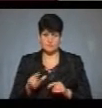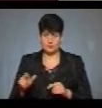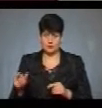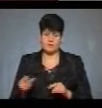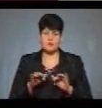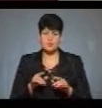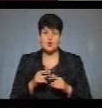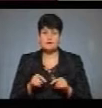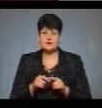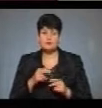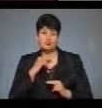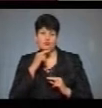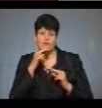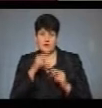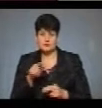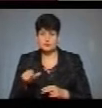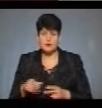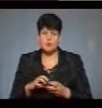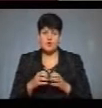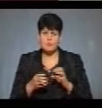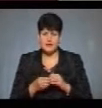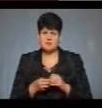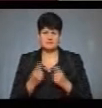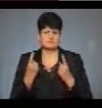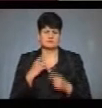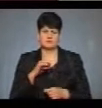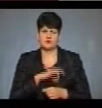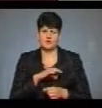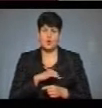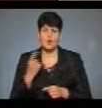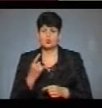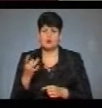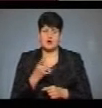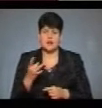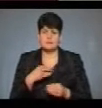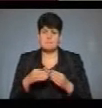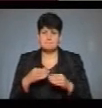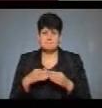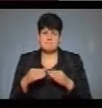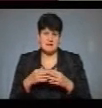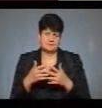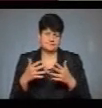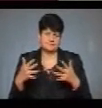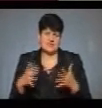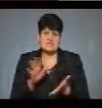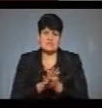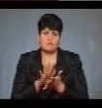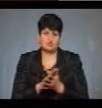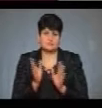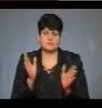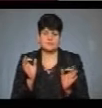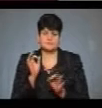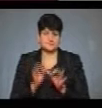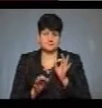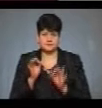зорганізували, аби привернути увагу суспільства до проблеми надмірного споживання одноразових пластикових виробів та забруднення ними довкілля,